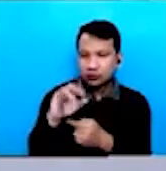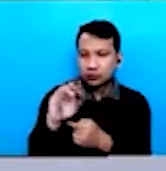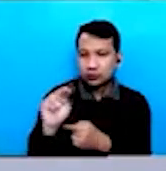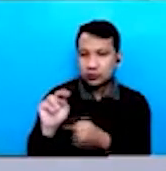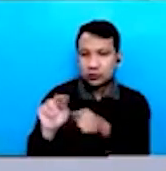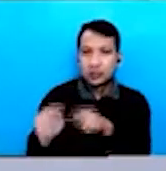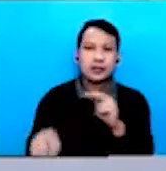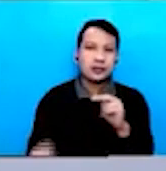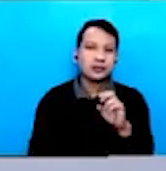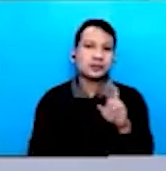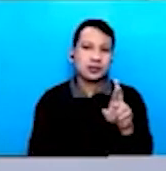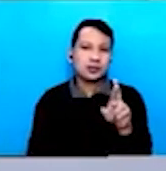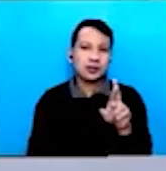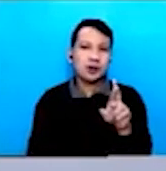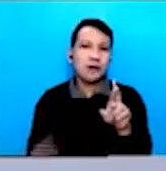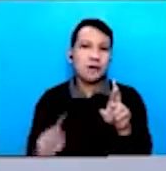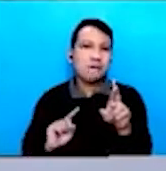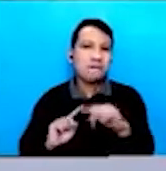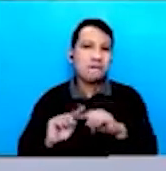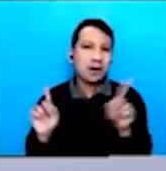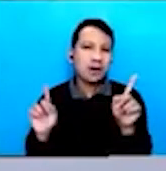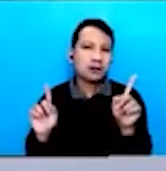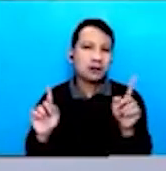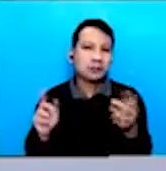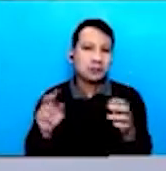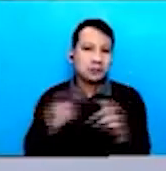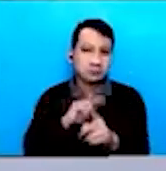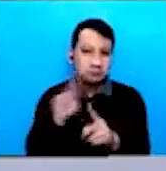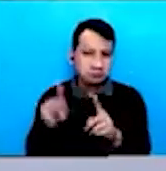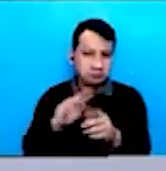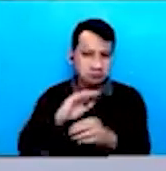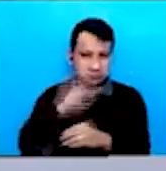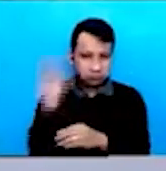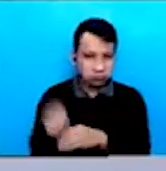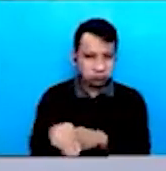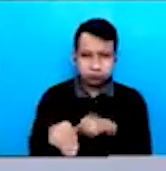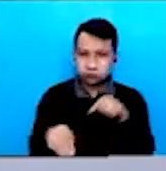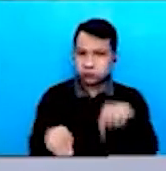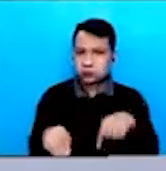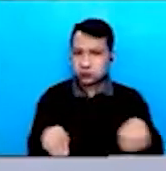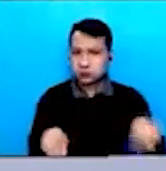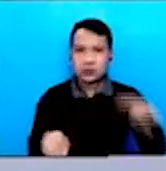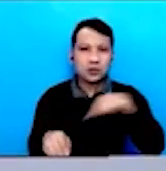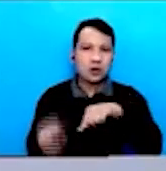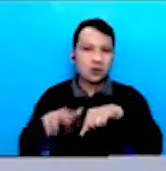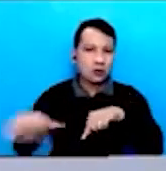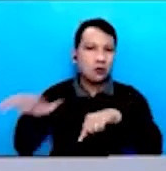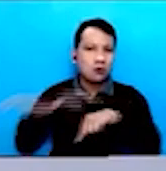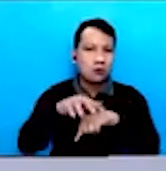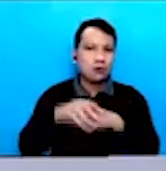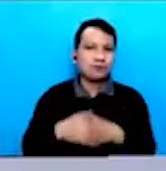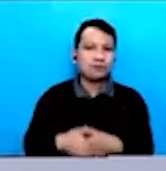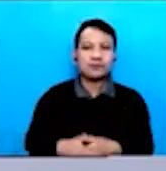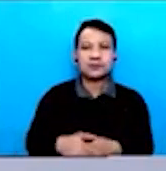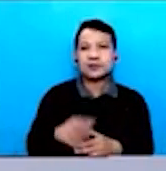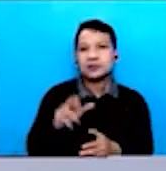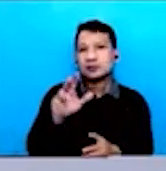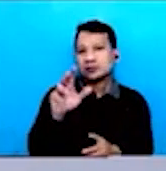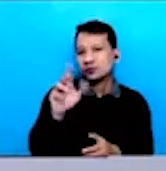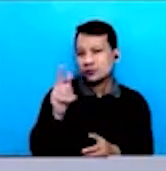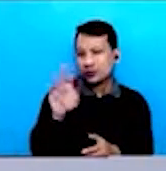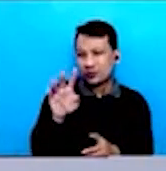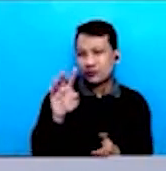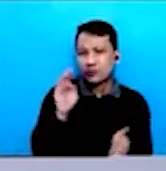NCR. Pero kung titignan ang percentage na ng mga nabakunahan na sa buong bansa, halos 24 million pa lang